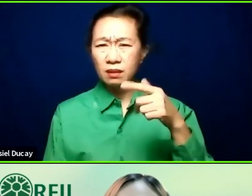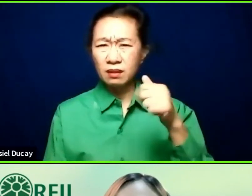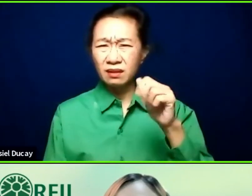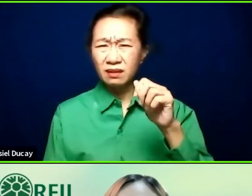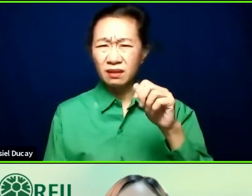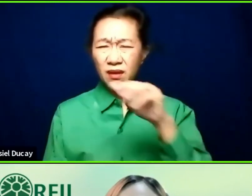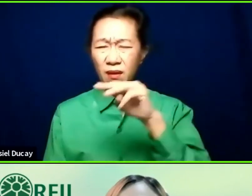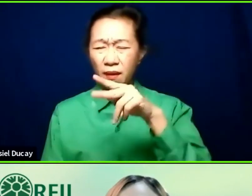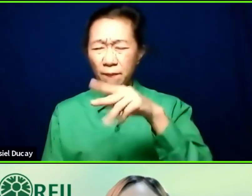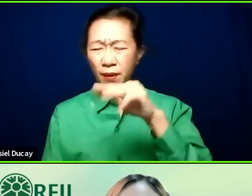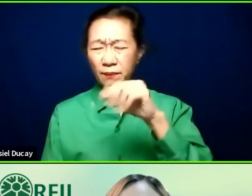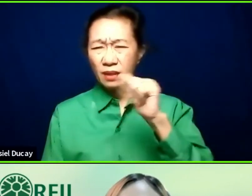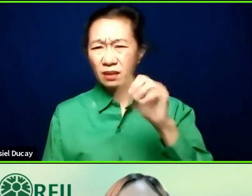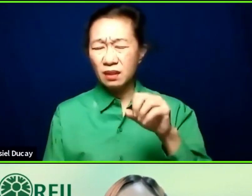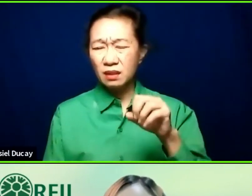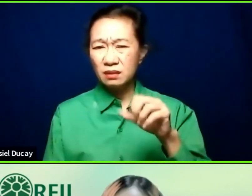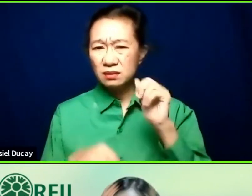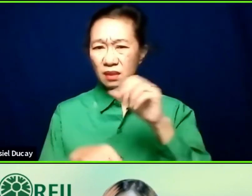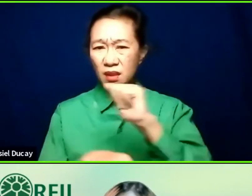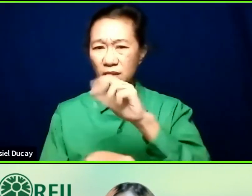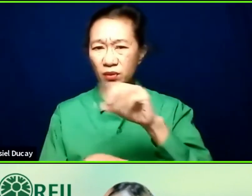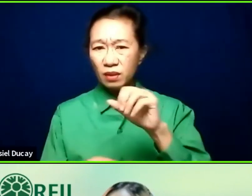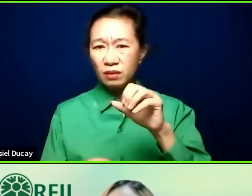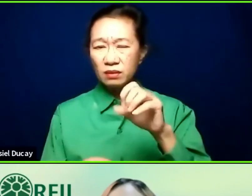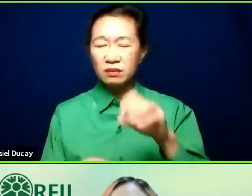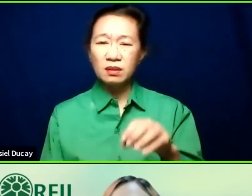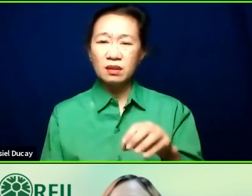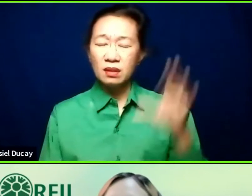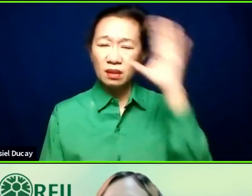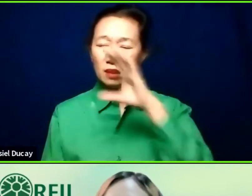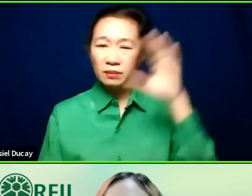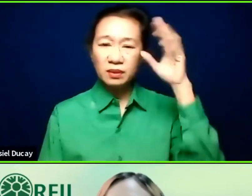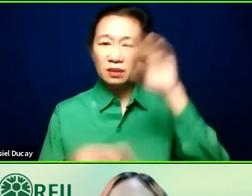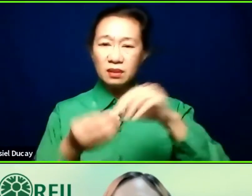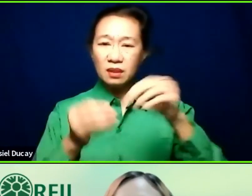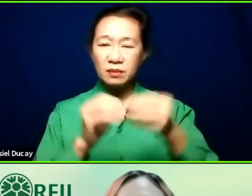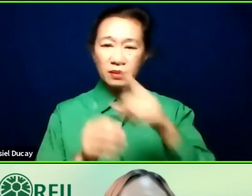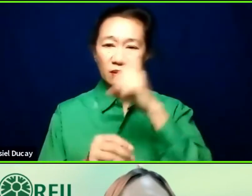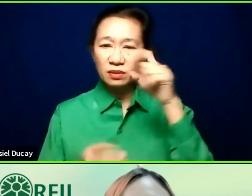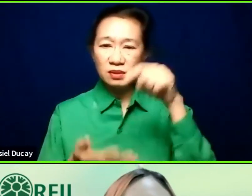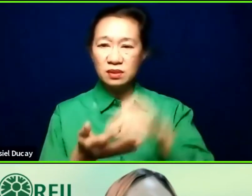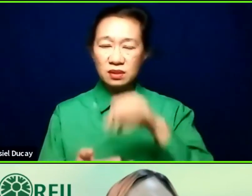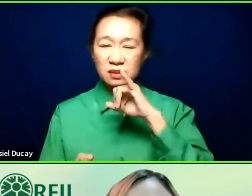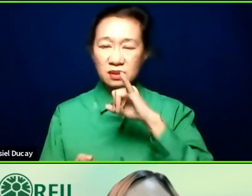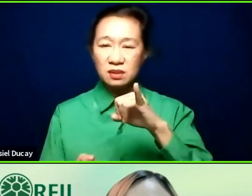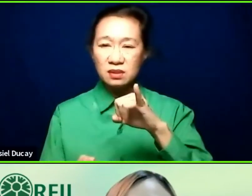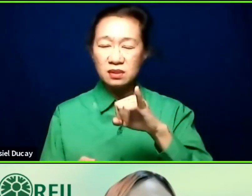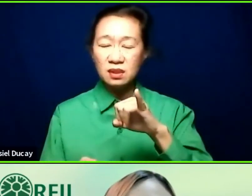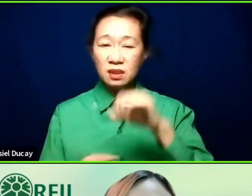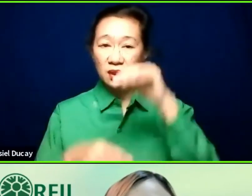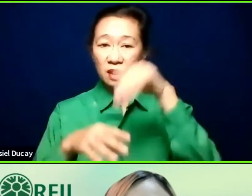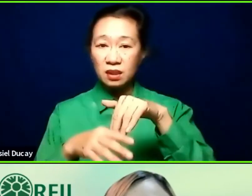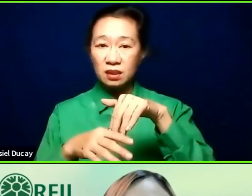natin parati, no, hanapin, no, ang mga numero kasi ito ay